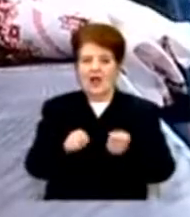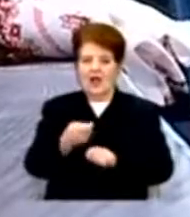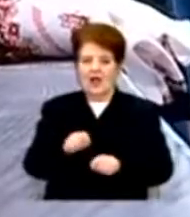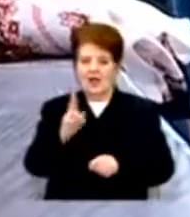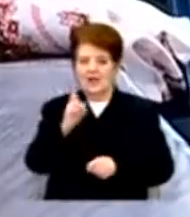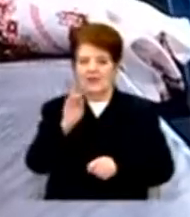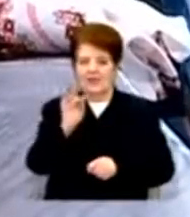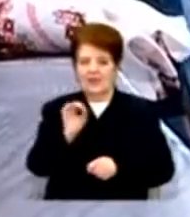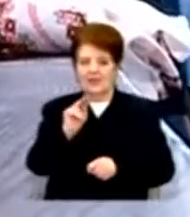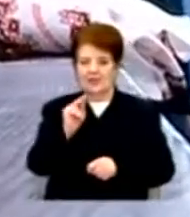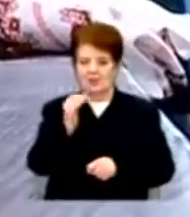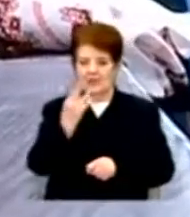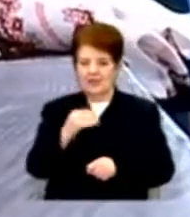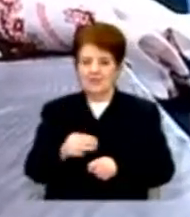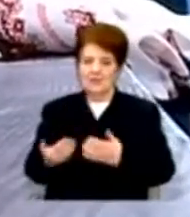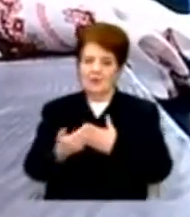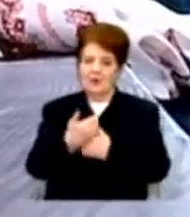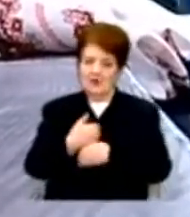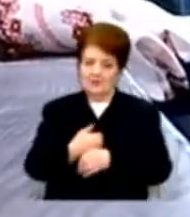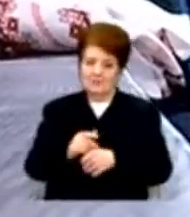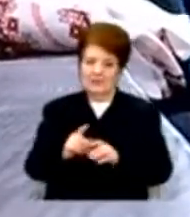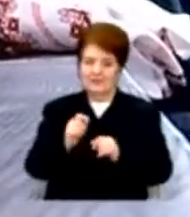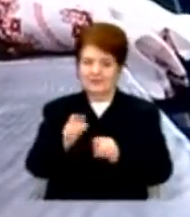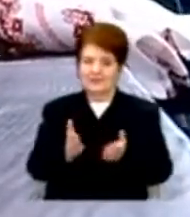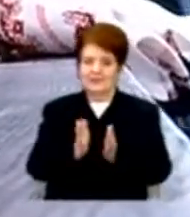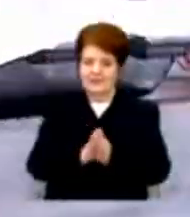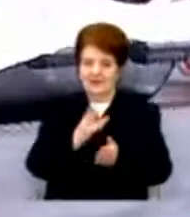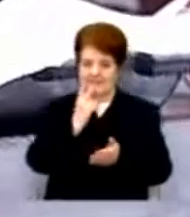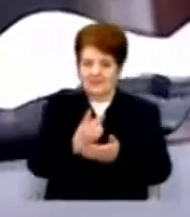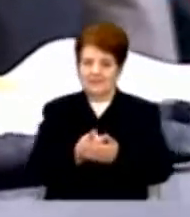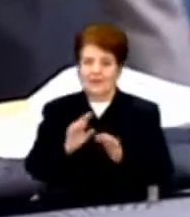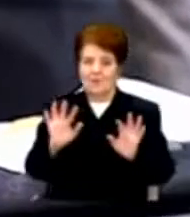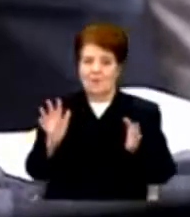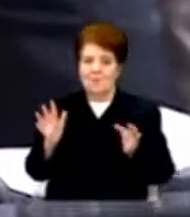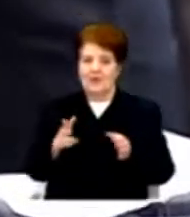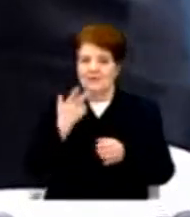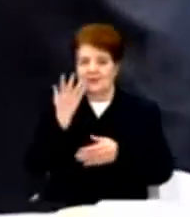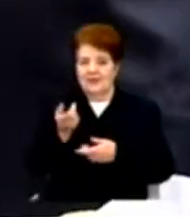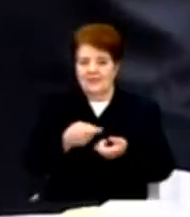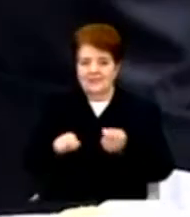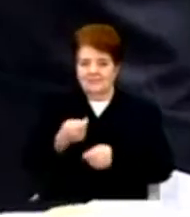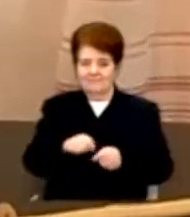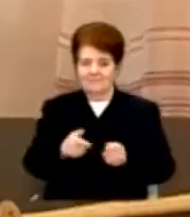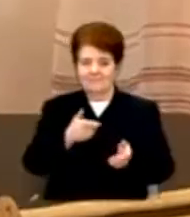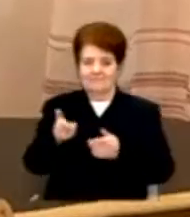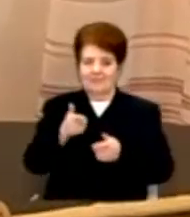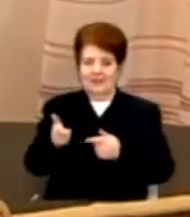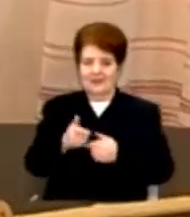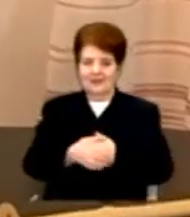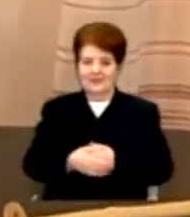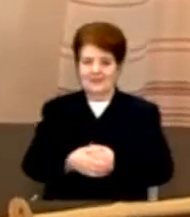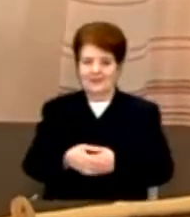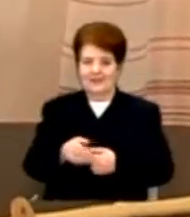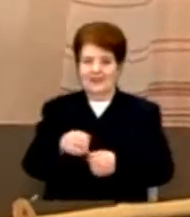această activitate i-au antrenat și pe oaspeții de la pensiune. Pe Ludmila am prins-o chiar în momentul când pregătea aluatul. Fiert laptele, am